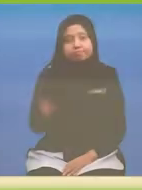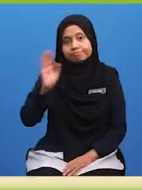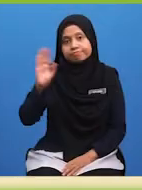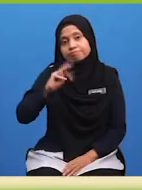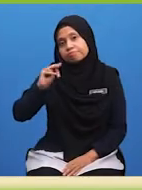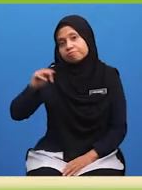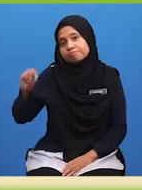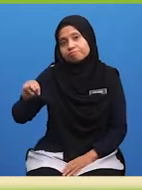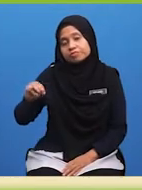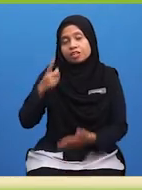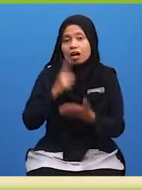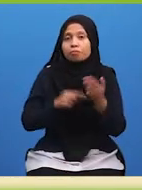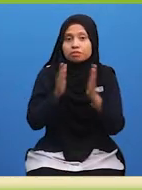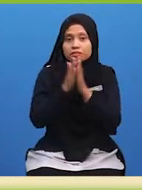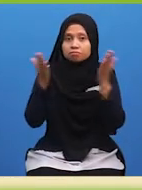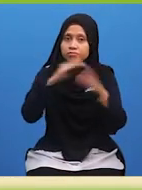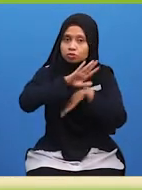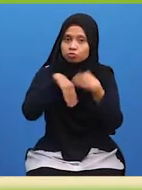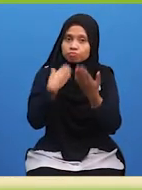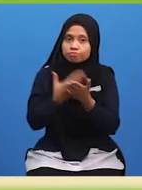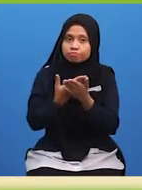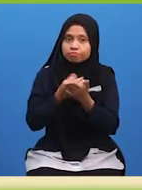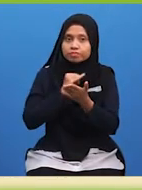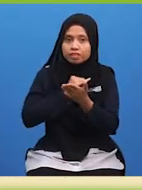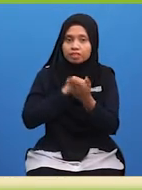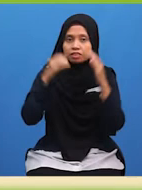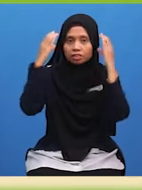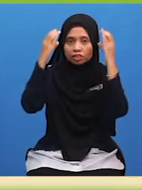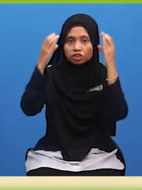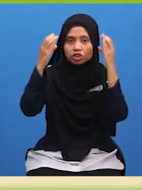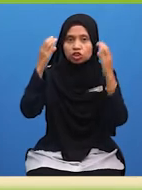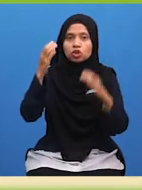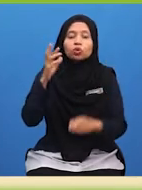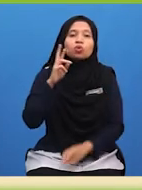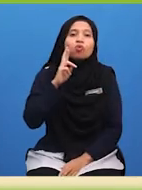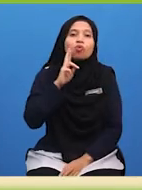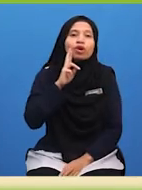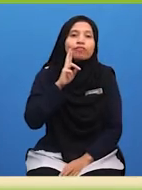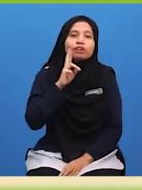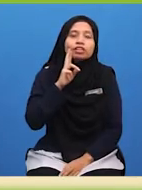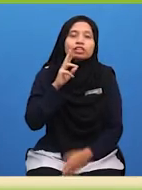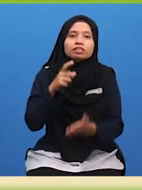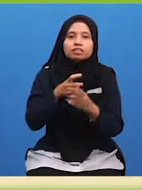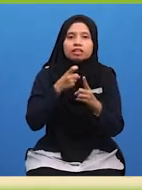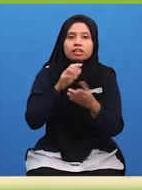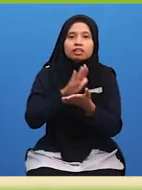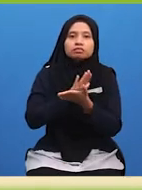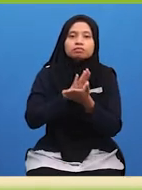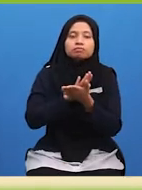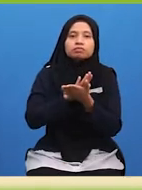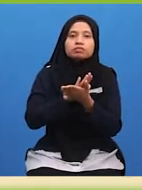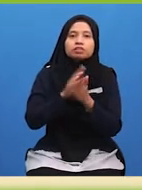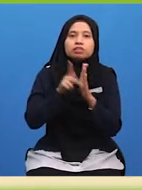Hai murid-murid, apa khabar semua? Saya Cikgu Rewdi Karunanidhi dari Sekolah Kebangsaan Taman